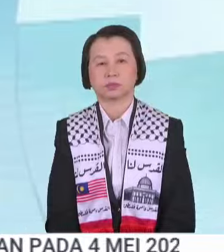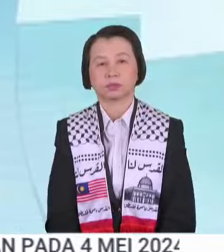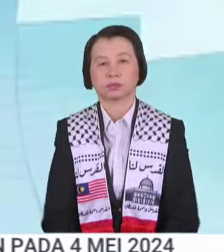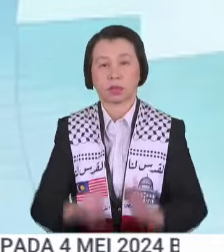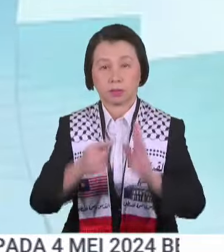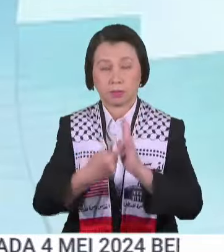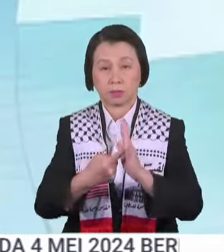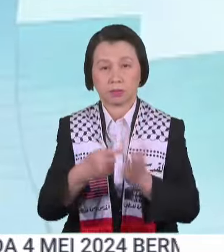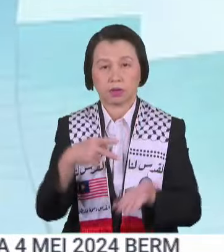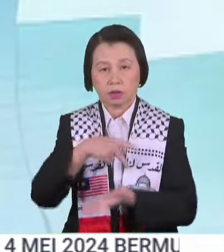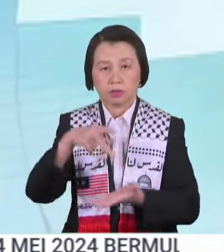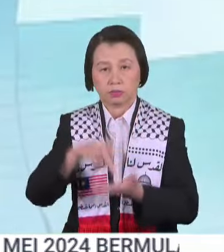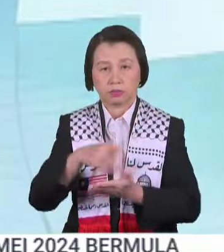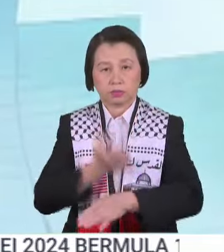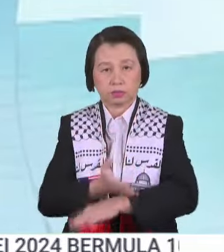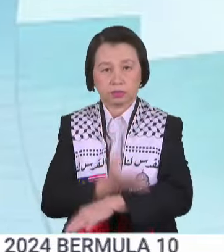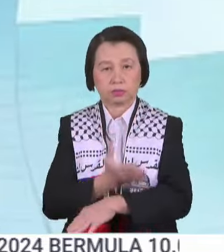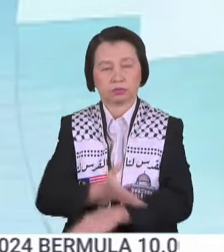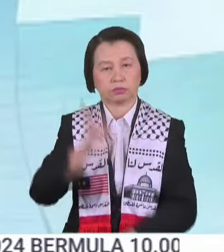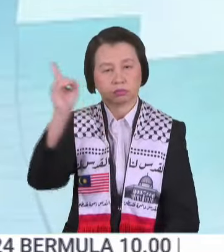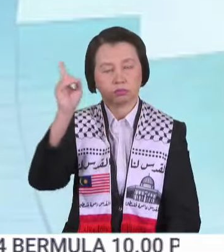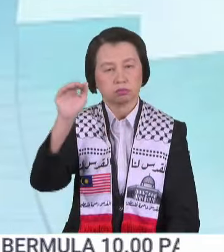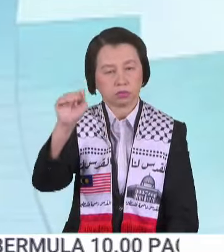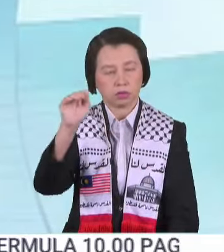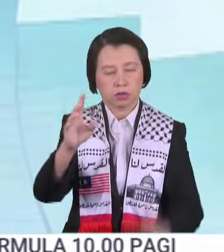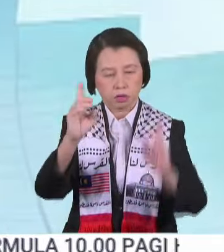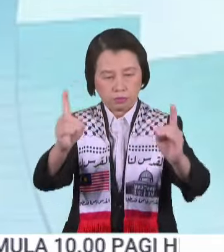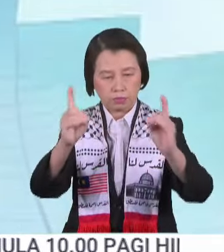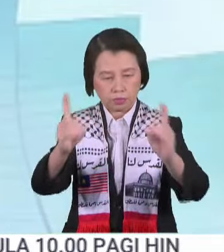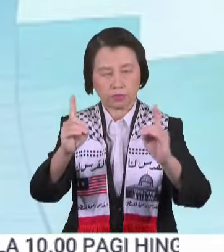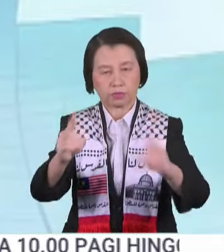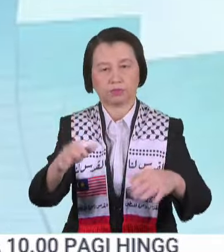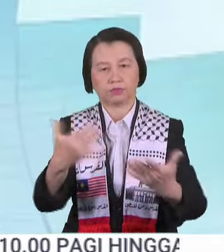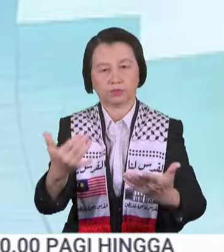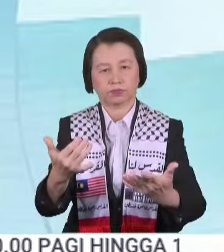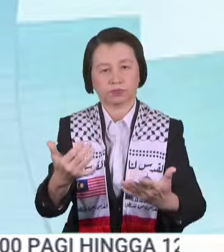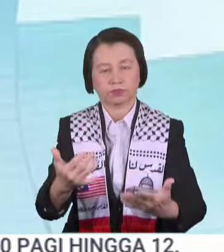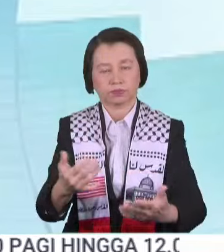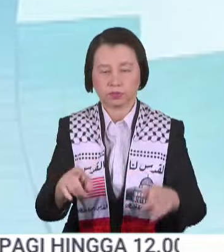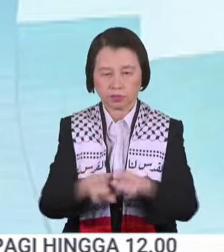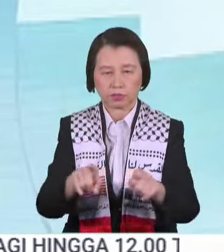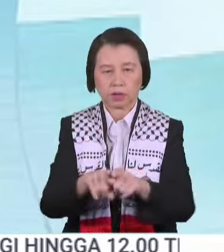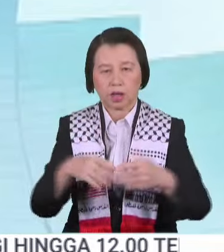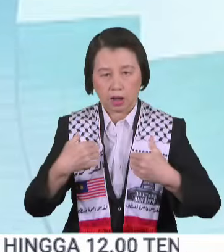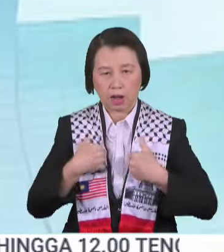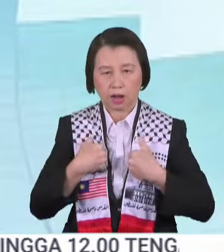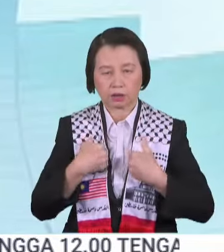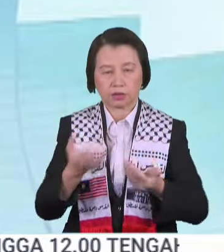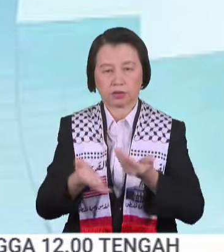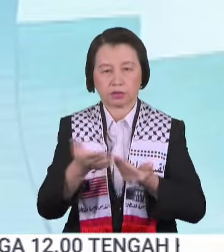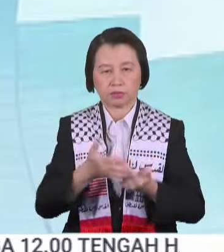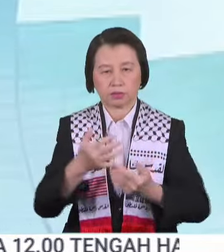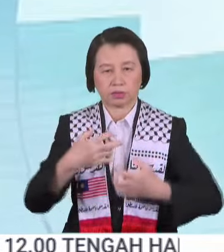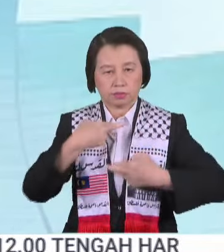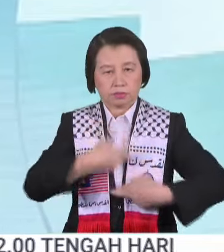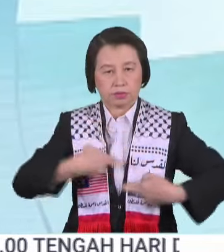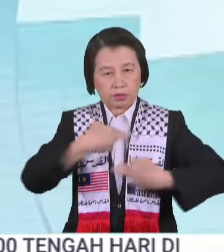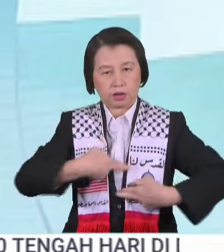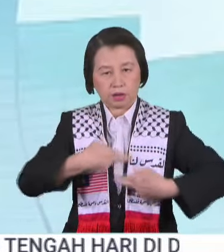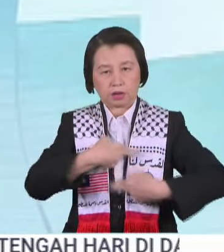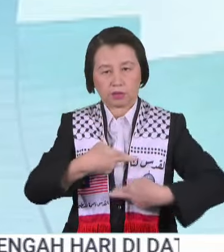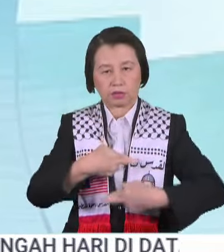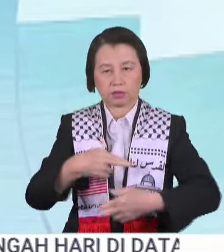Bermula sebagai pusat pengembangan dakwah dan pendidikan, Murtada Dakwah Center atau MADAT turut dilengkapi beberapa kemudahan rekreasi yang